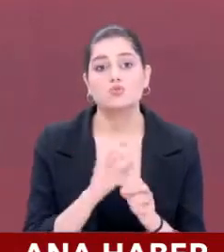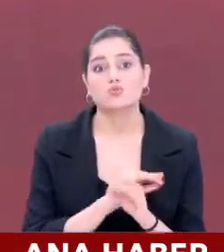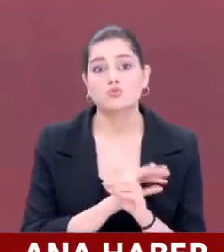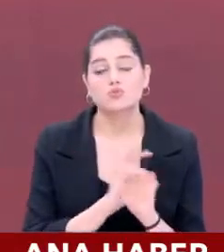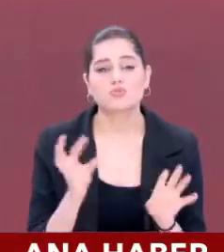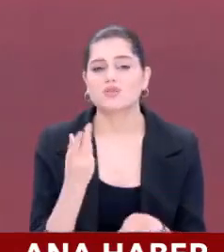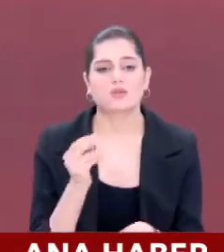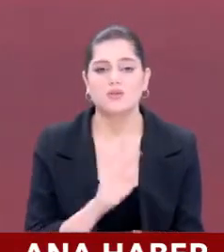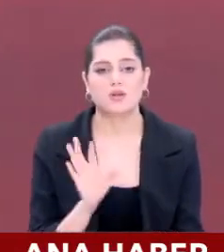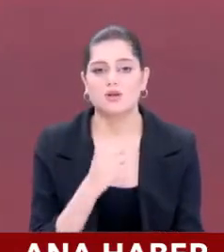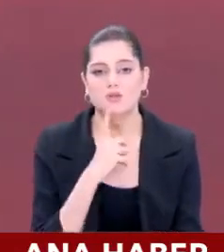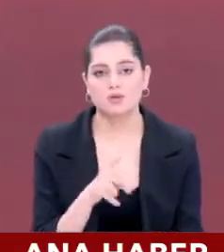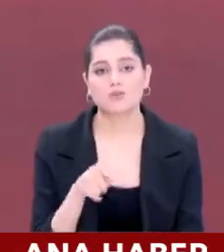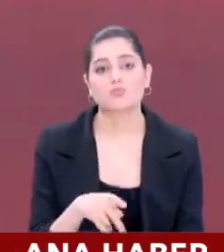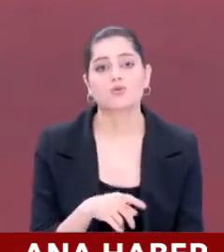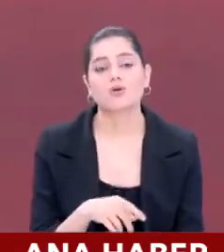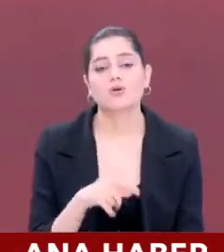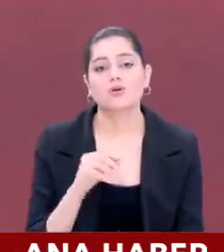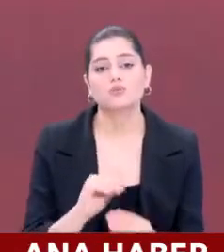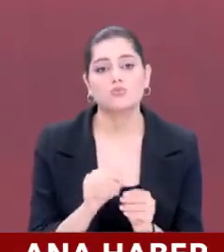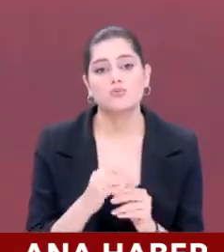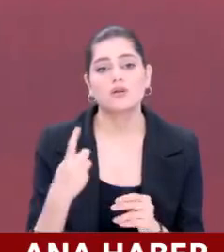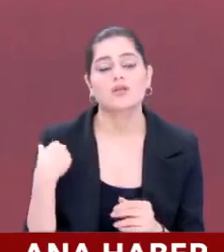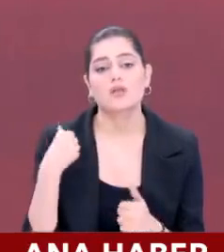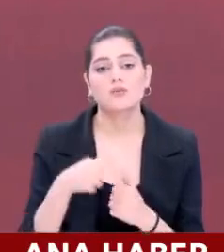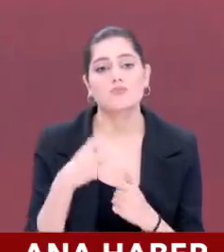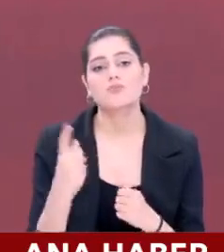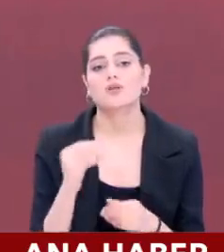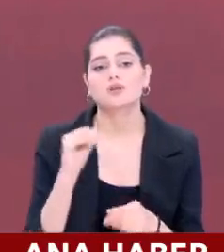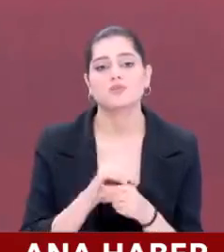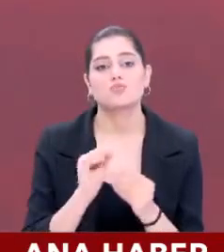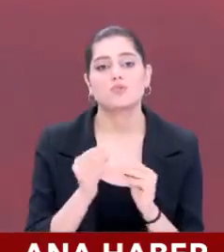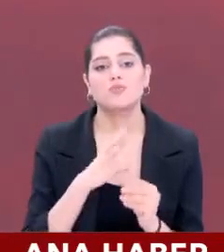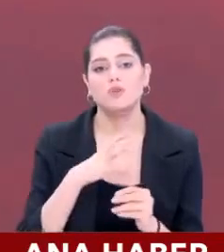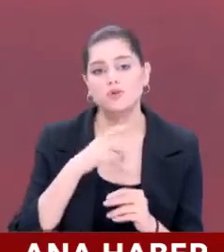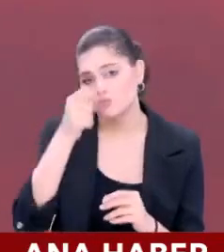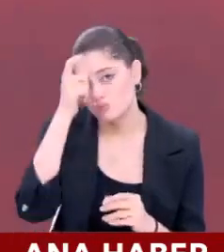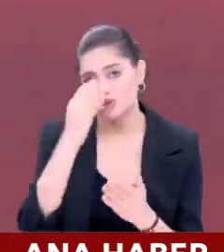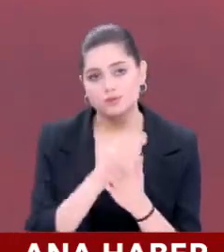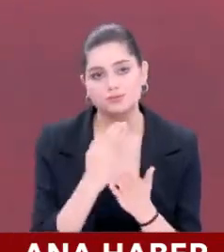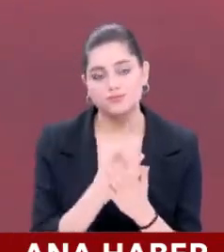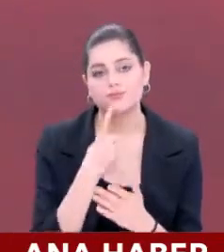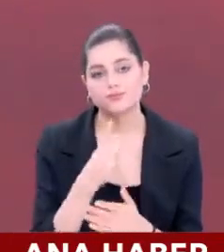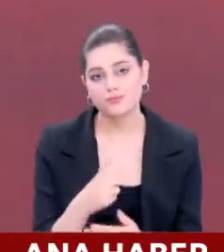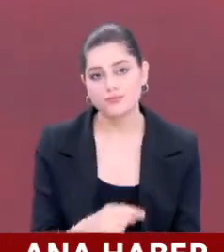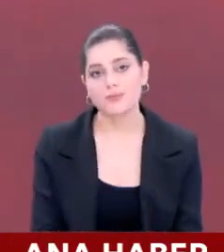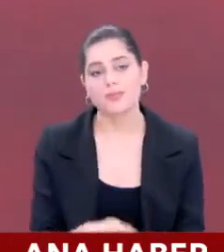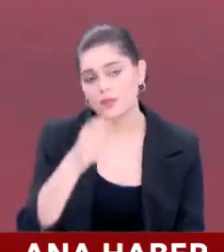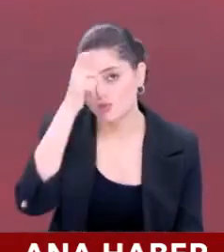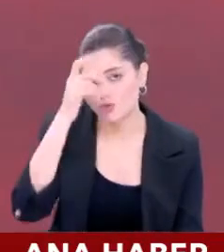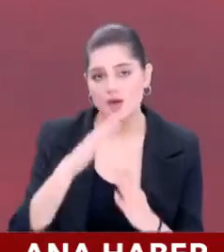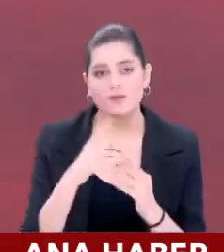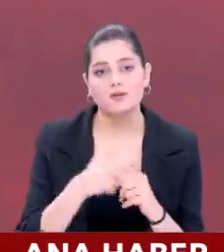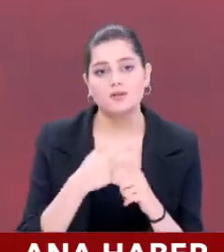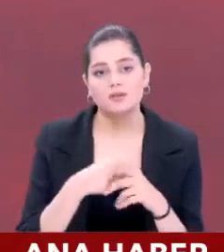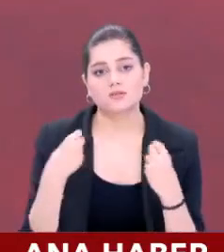biz bu sorunla boğuşurken Bu arada yeni bir sıkıntı Daha baş gösterdi Türkiye İstatistik grubu diyor ki; Türkiye'de korunut